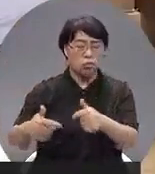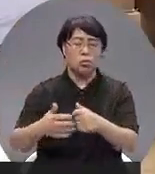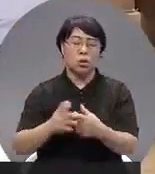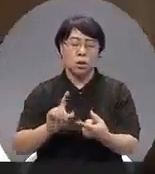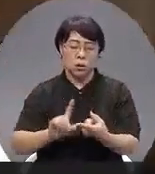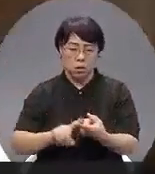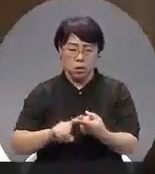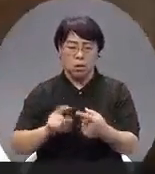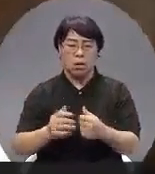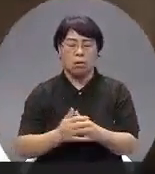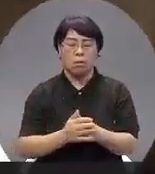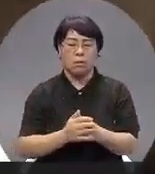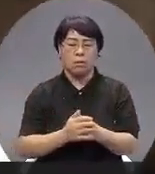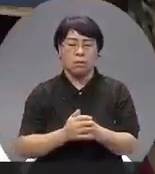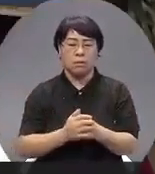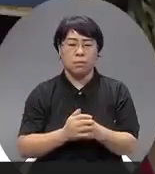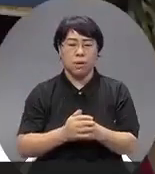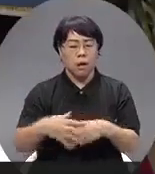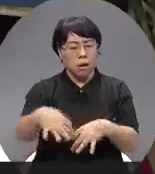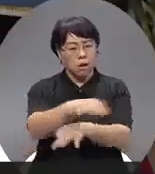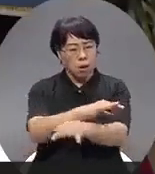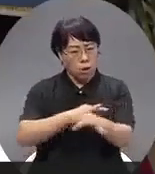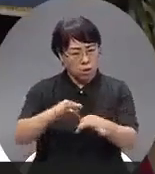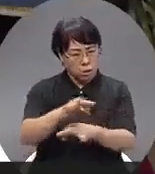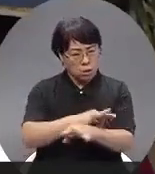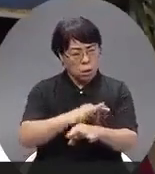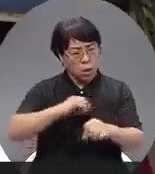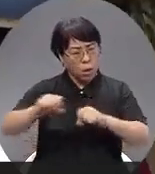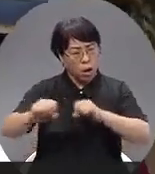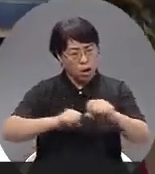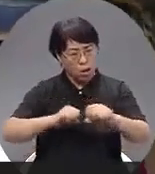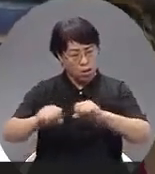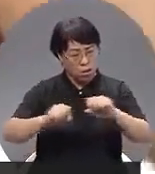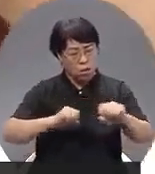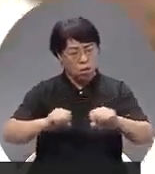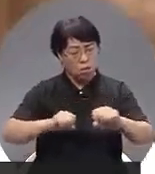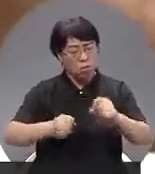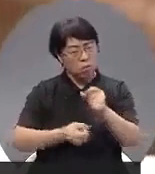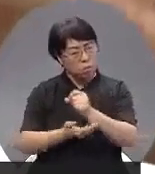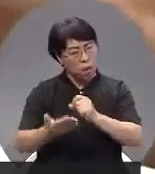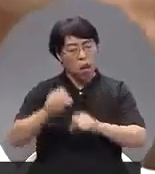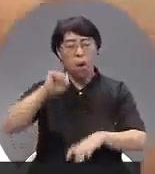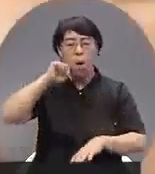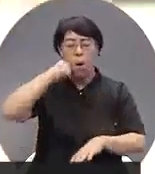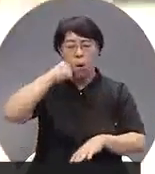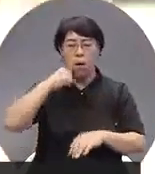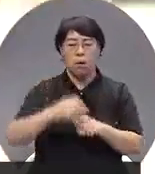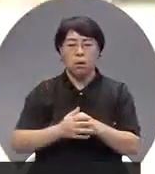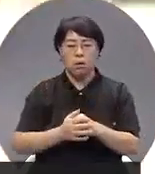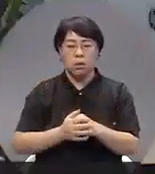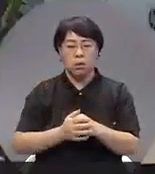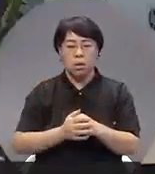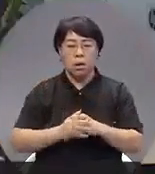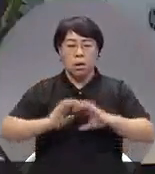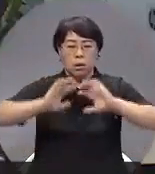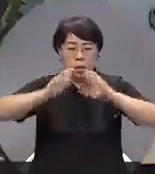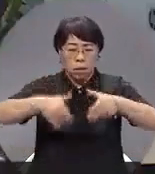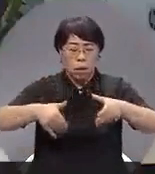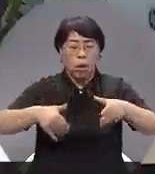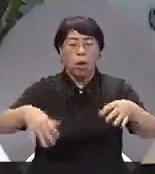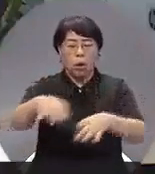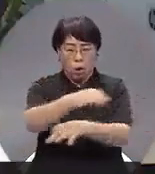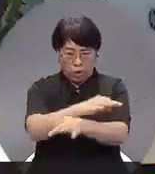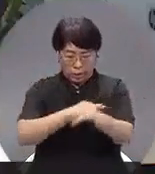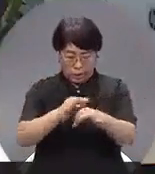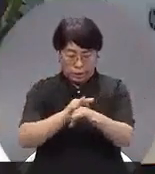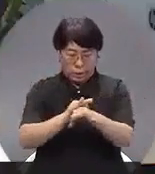역할을 해왔던 것을 고려하면 경제 활성화에 찬물을 끼얹을 거란 걱정도 있습니다. 글로벌 경제 상황의